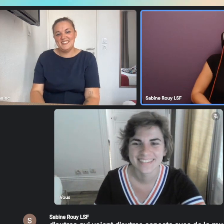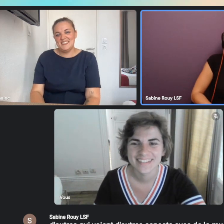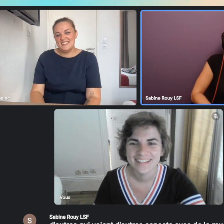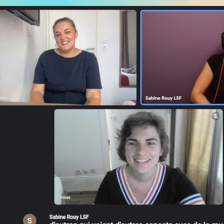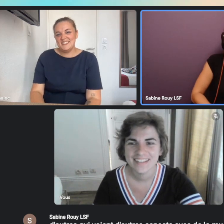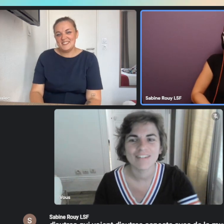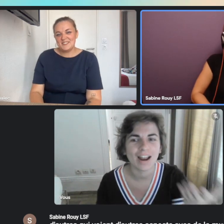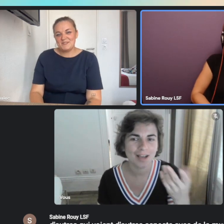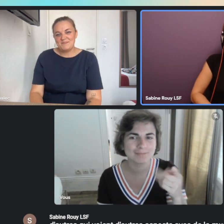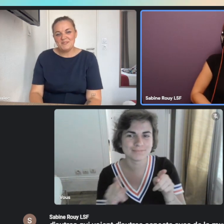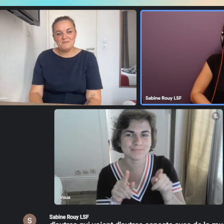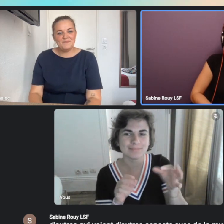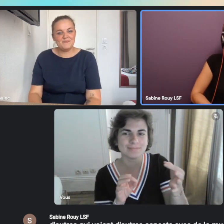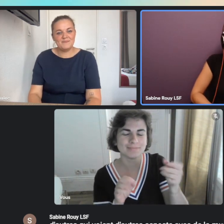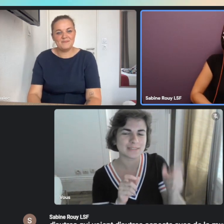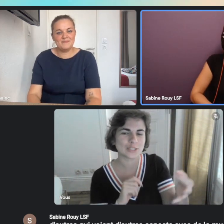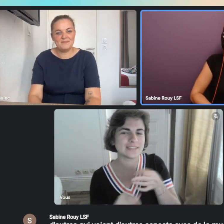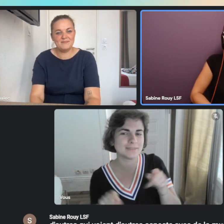Ah!